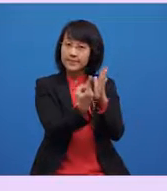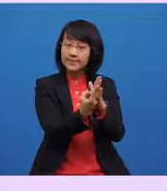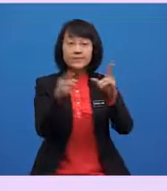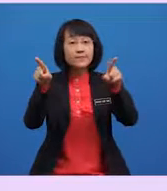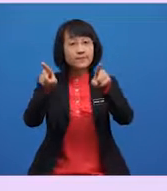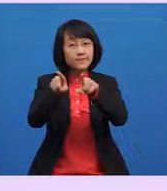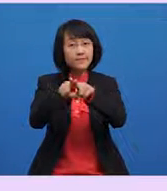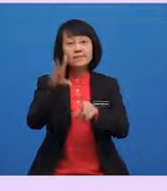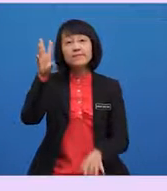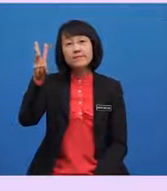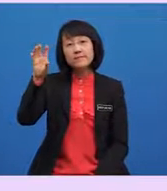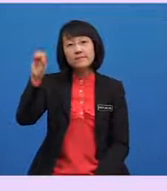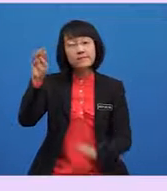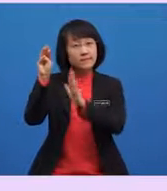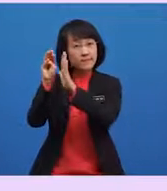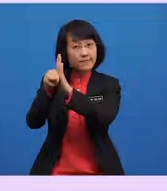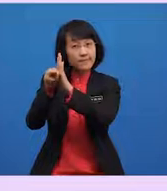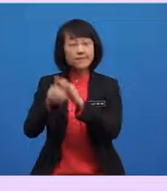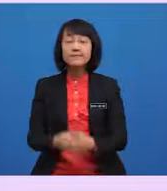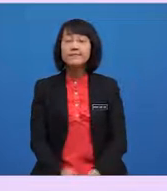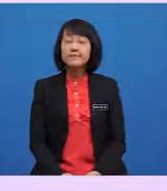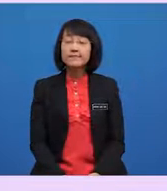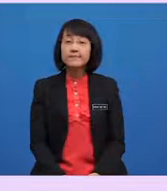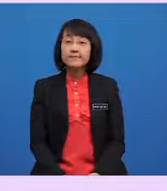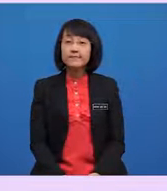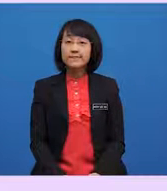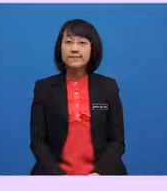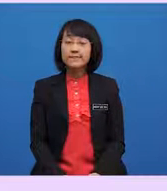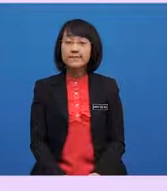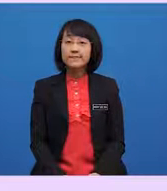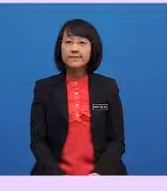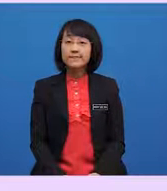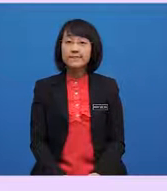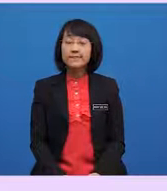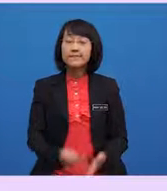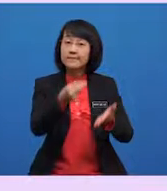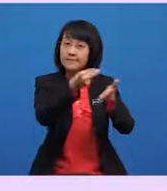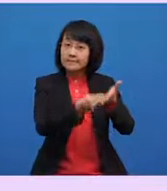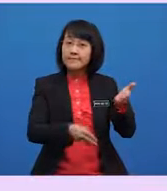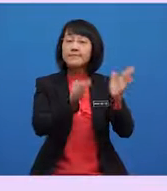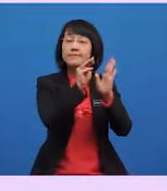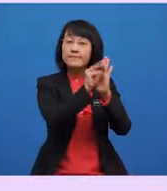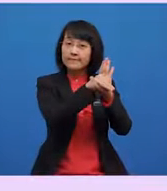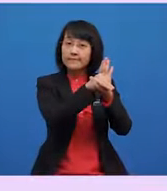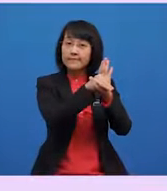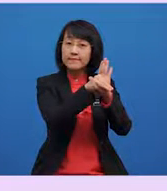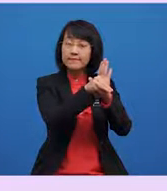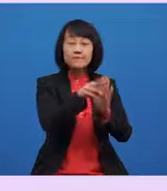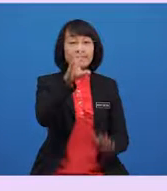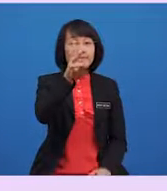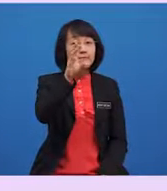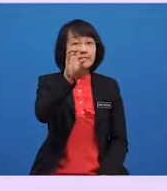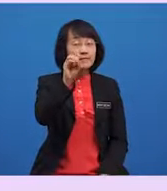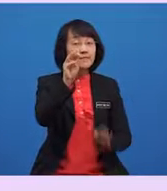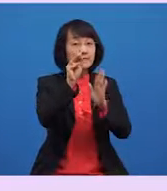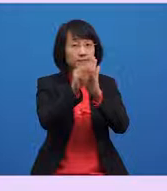bersamaan 60 minit. Maka nilai minit iaitu 60